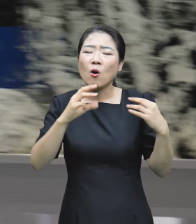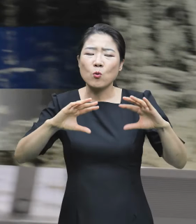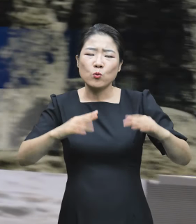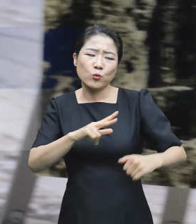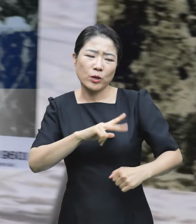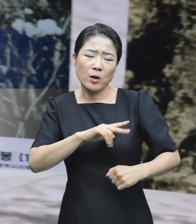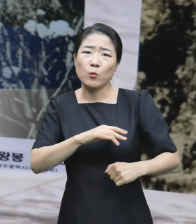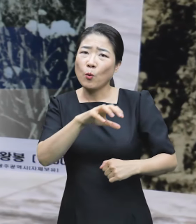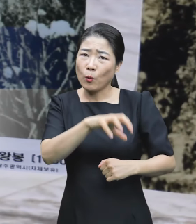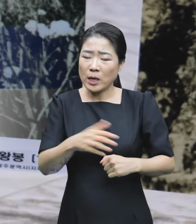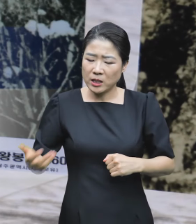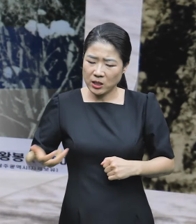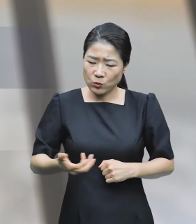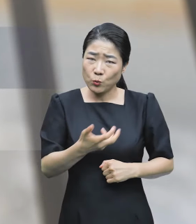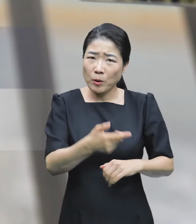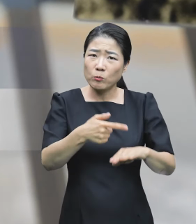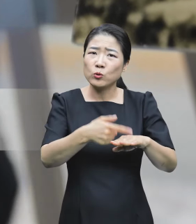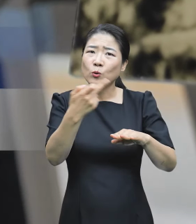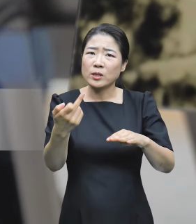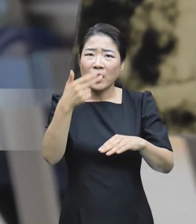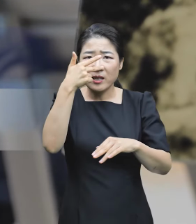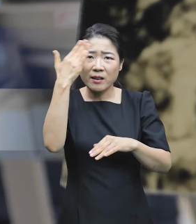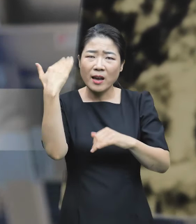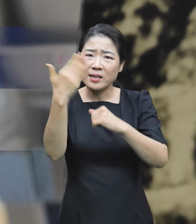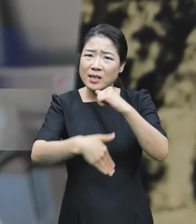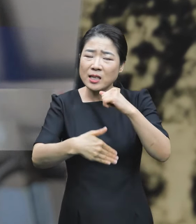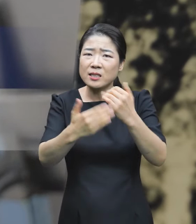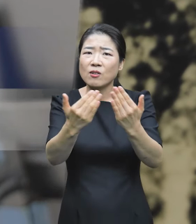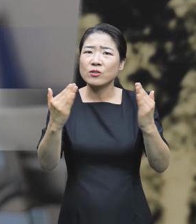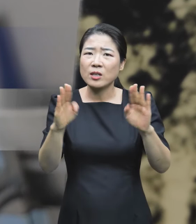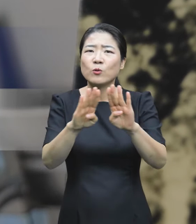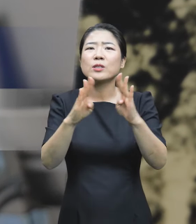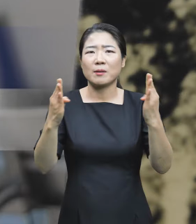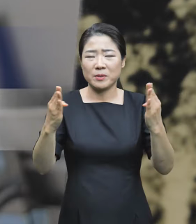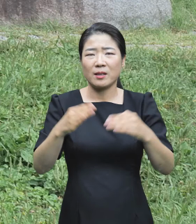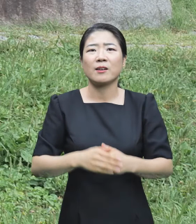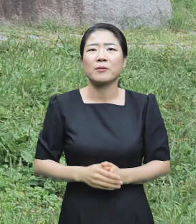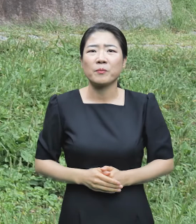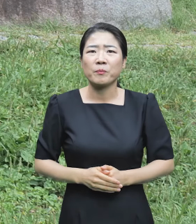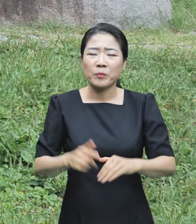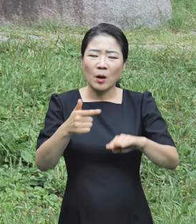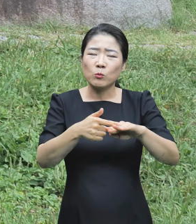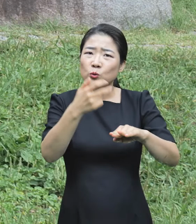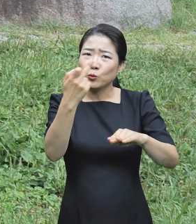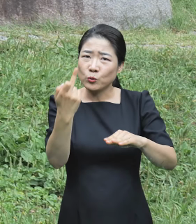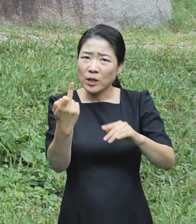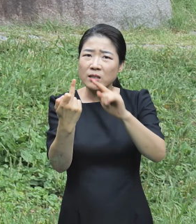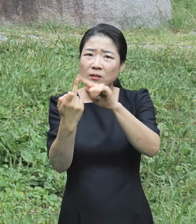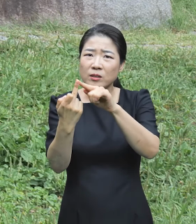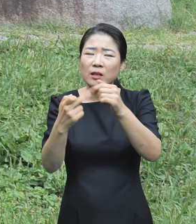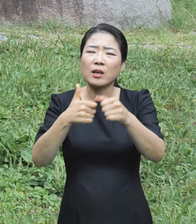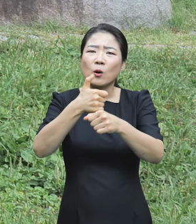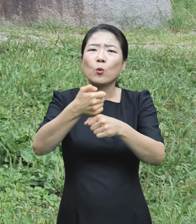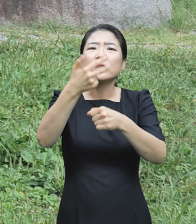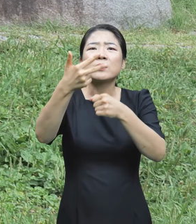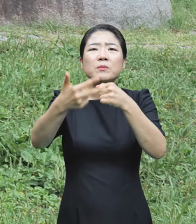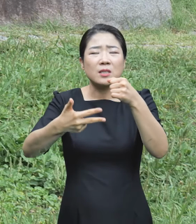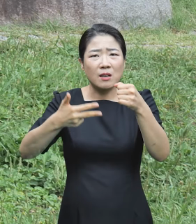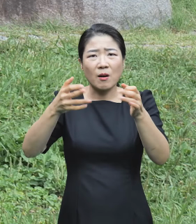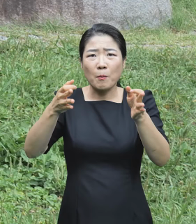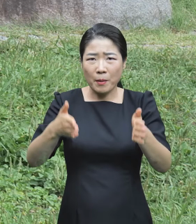서울 국회의원회관을 순회하며 무등산 옛 사진 전시회를 개최합니다 무등산 정상이 57년